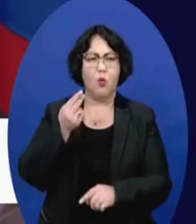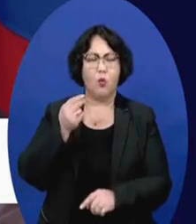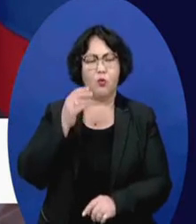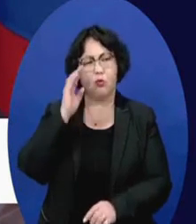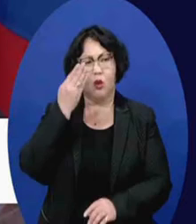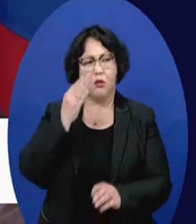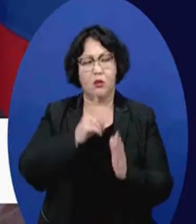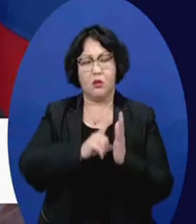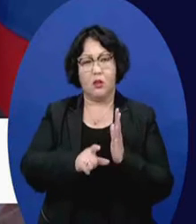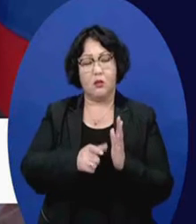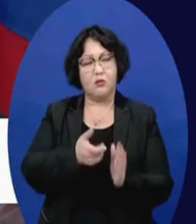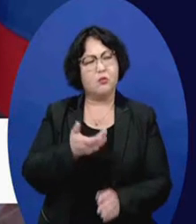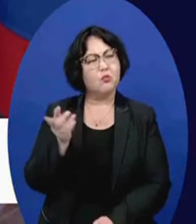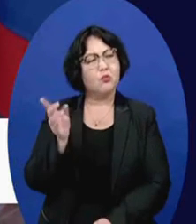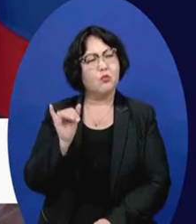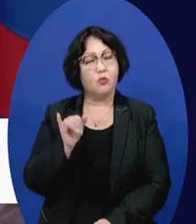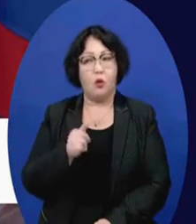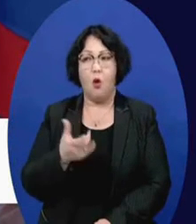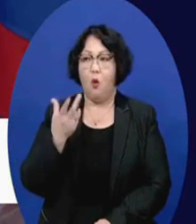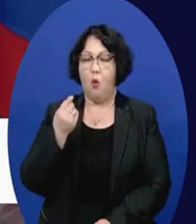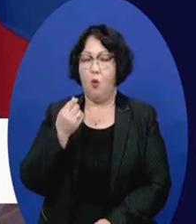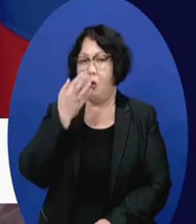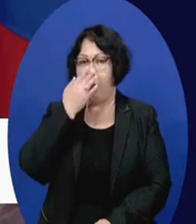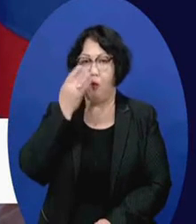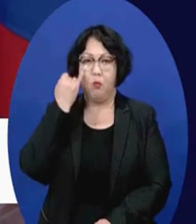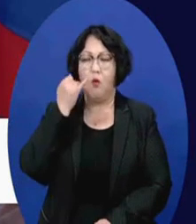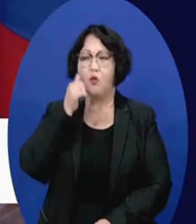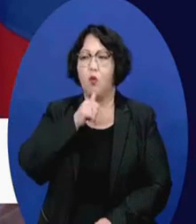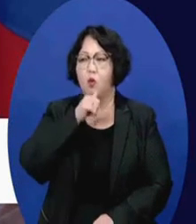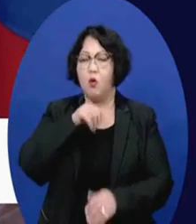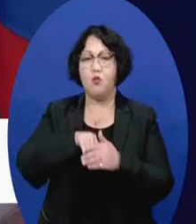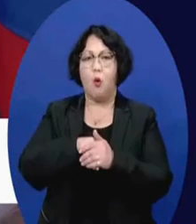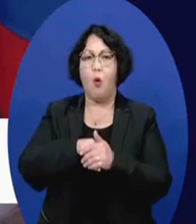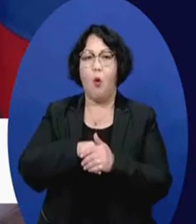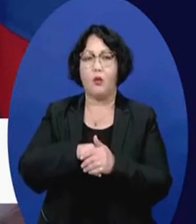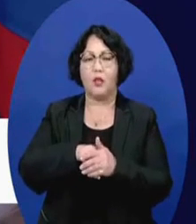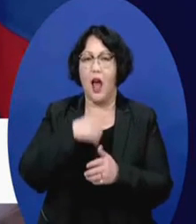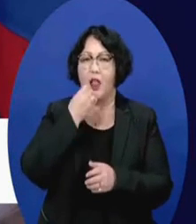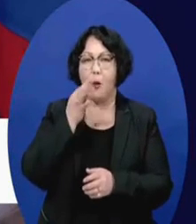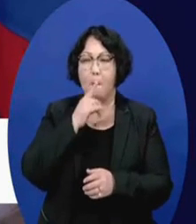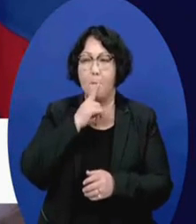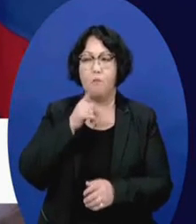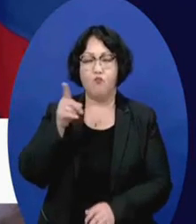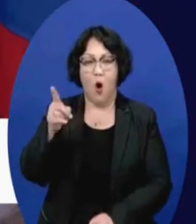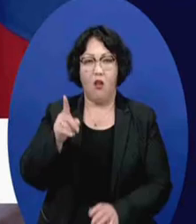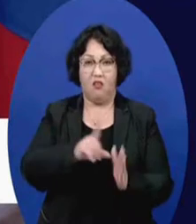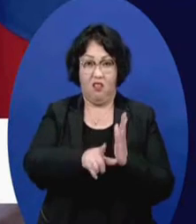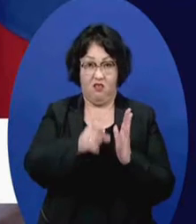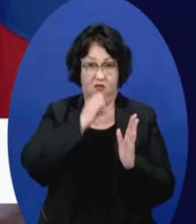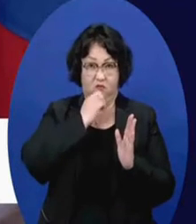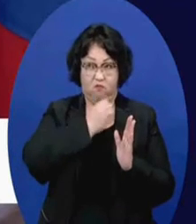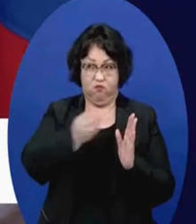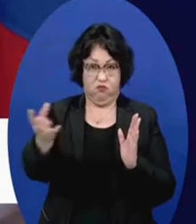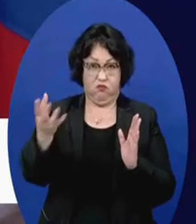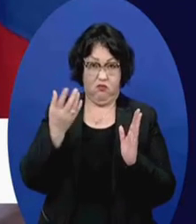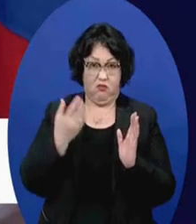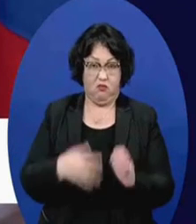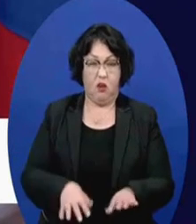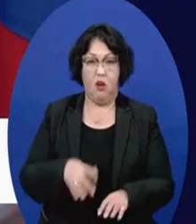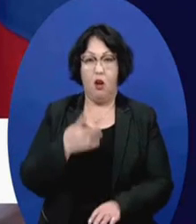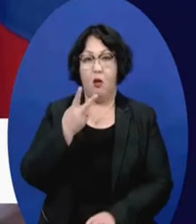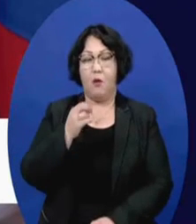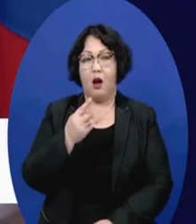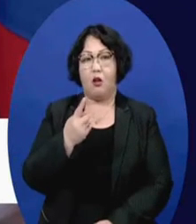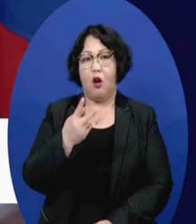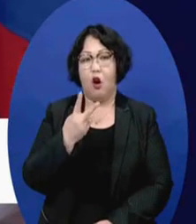нуун дарагдуулсан гэсэн асуудлыг хөндөж тавиад одоо энэ асуудал яригдчихж байгаа. 2012 оноос хойш